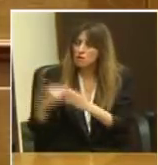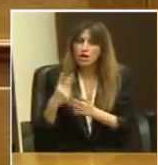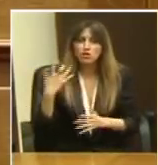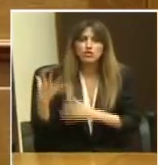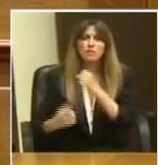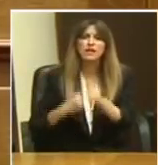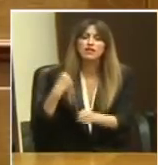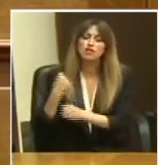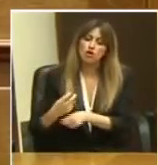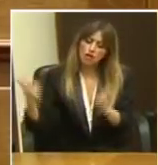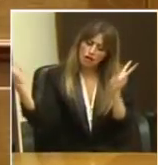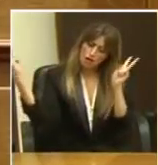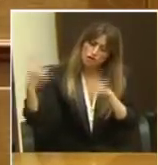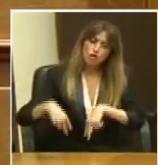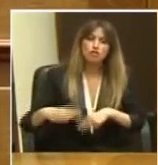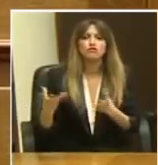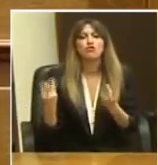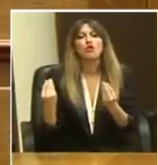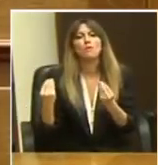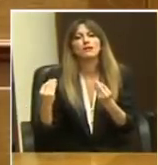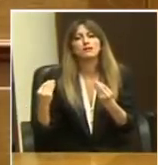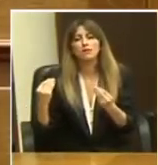και με ξέρετε.